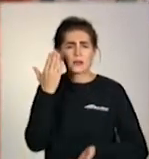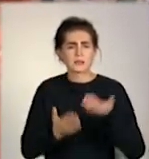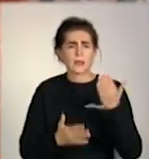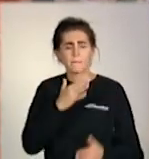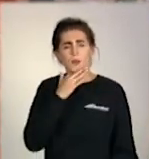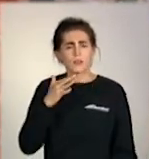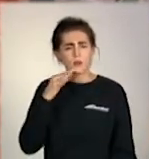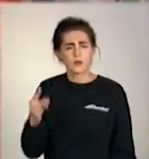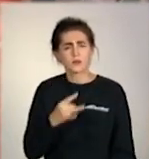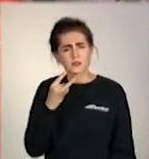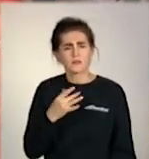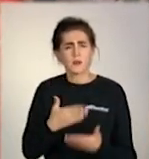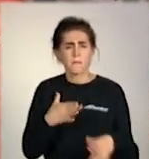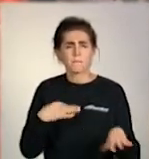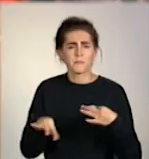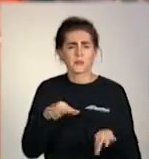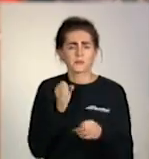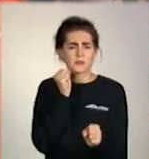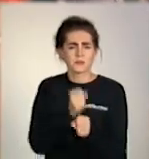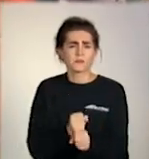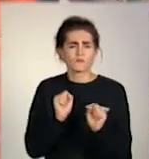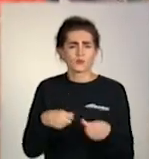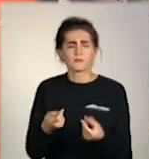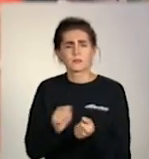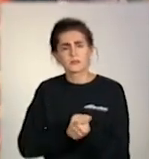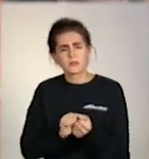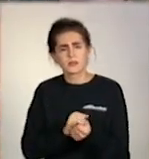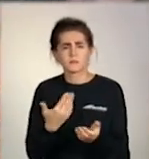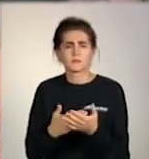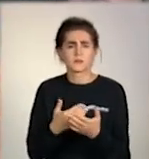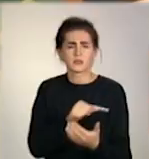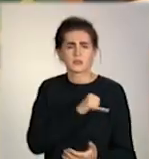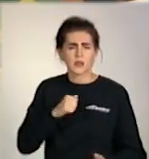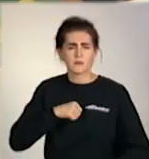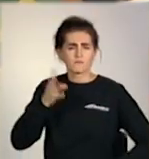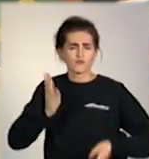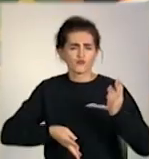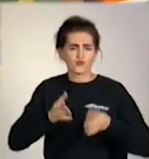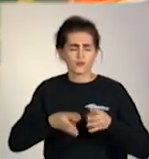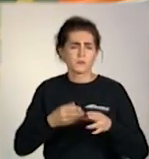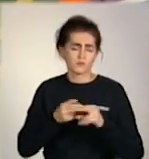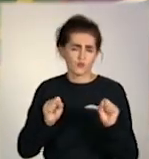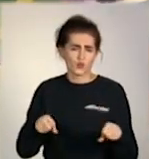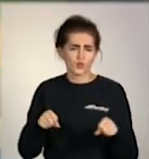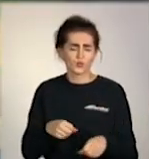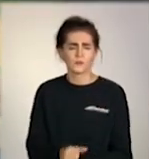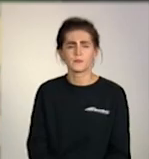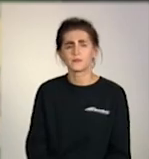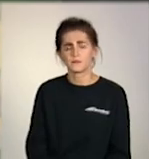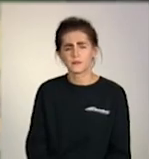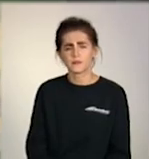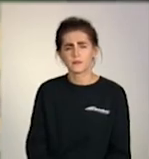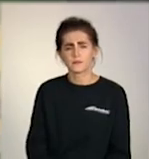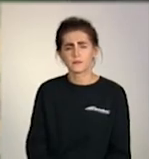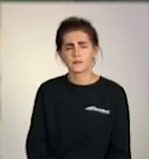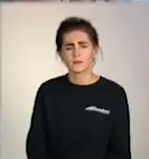многоразовые какие-нибудь пакетики, которые можно стирать или там, самим шить, к примеру, почему нет? Конечно, много